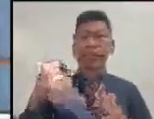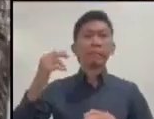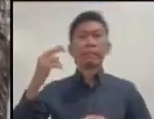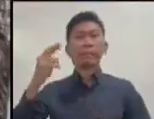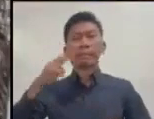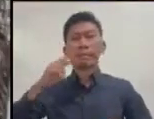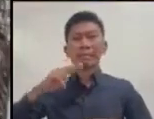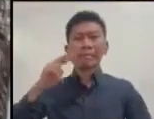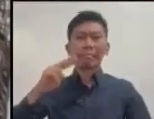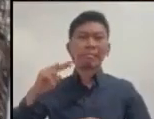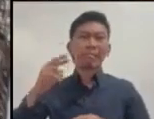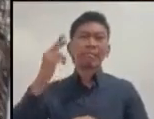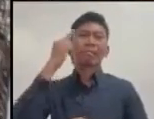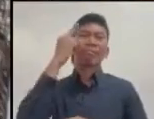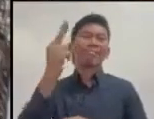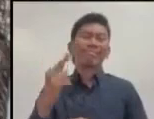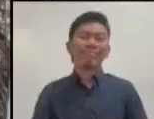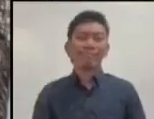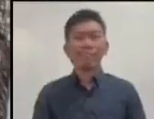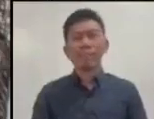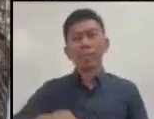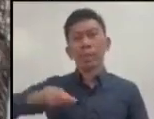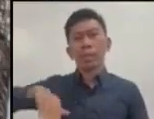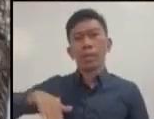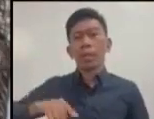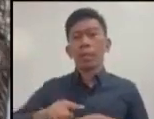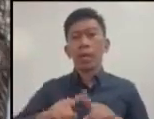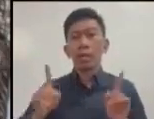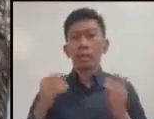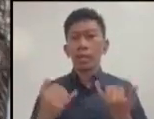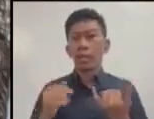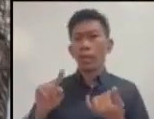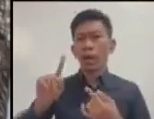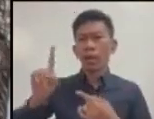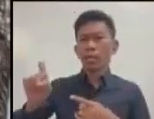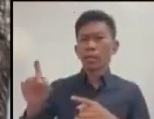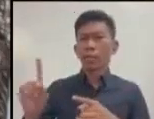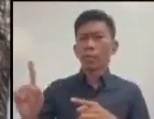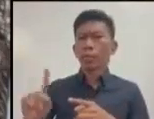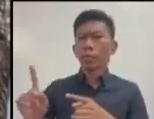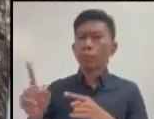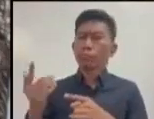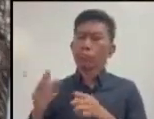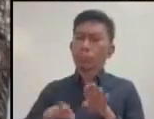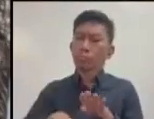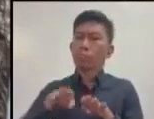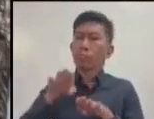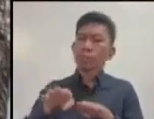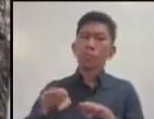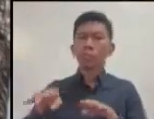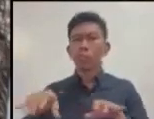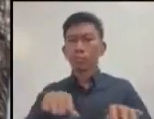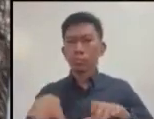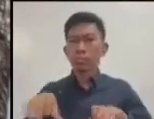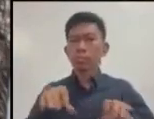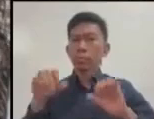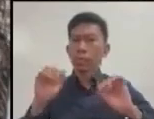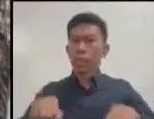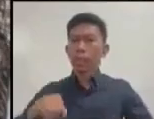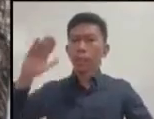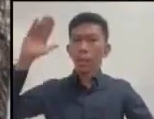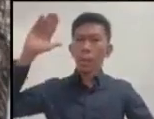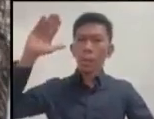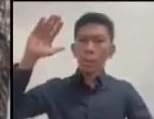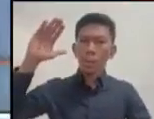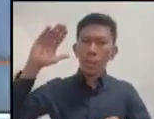Yung mga mamamayan natin, ano yung pwedeng simpleng hakbang na gawin nila o ng mga individual para makatulong dito sa pagbabawas ng plastic